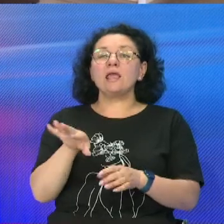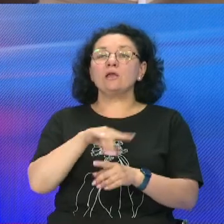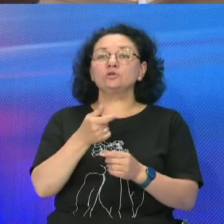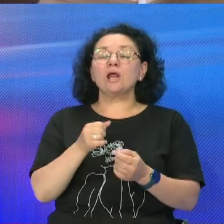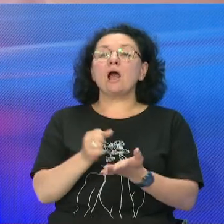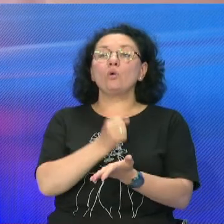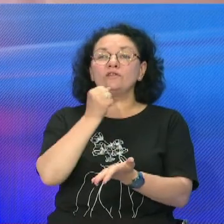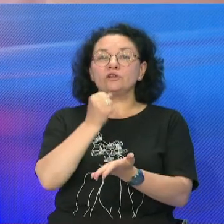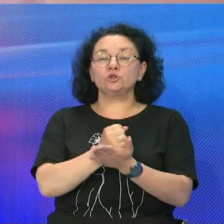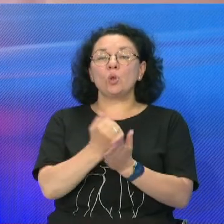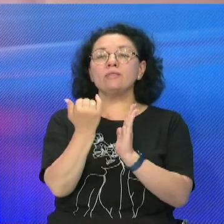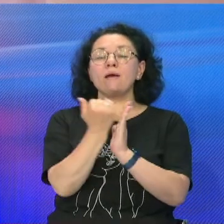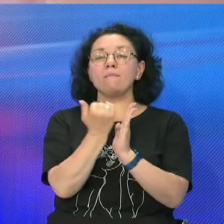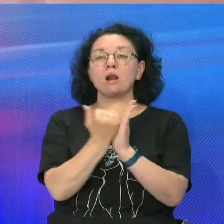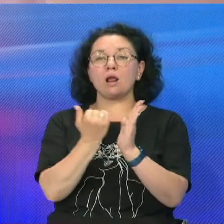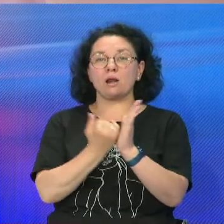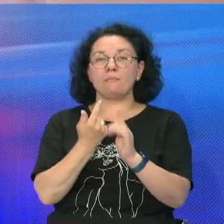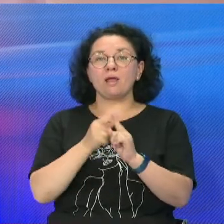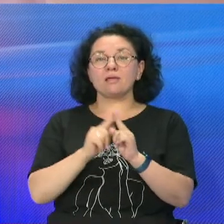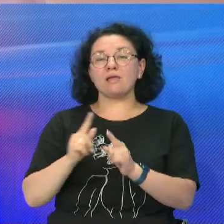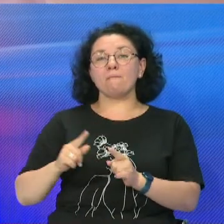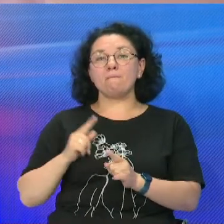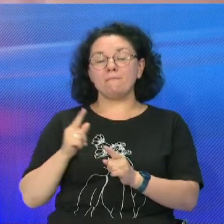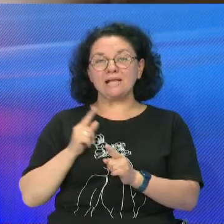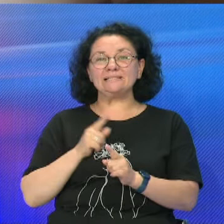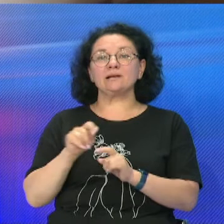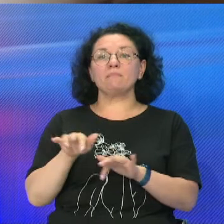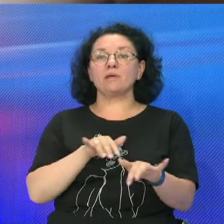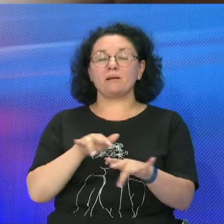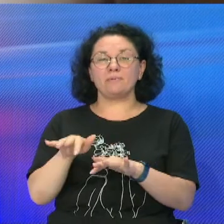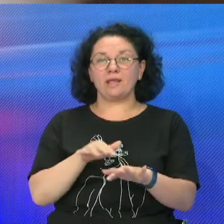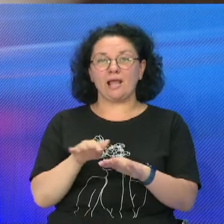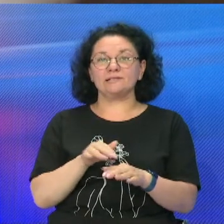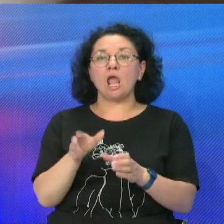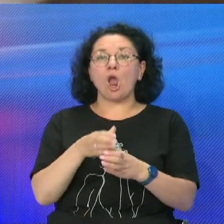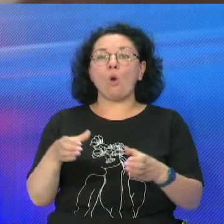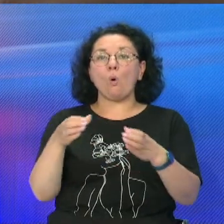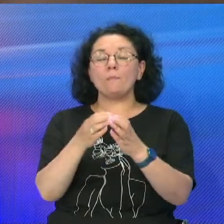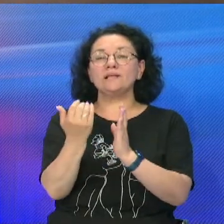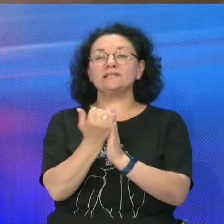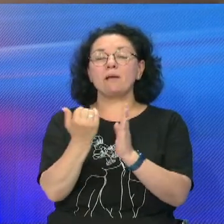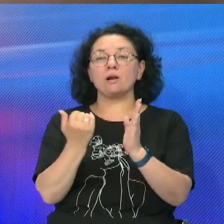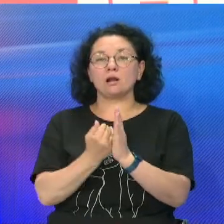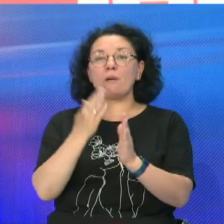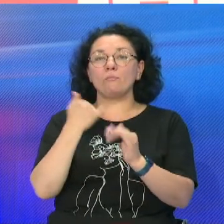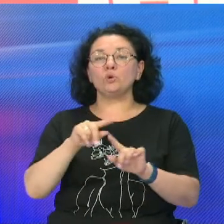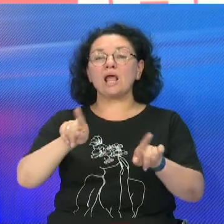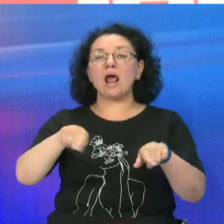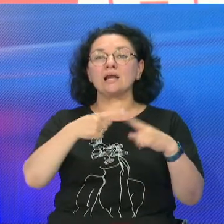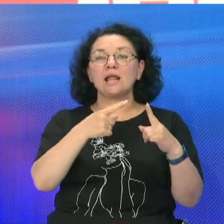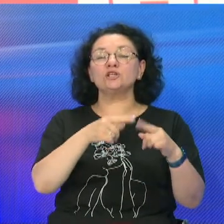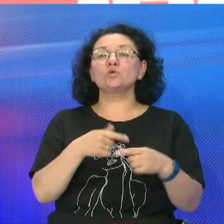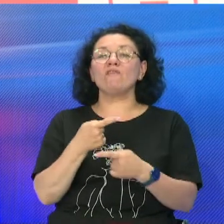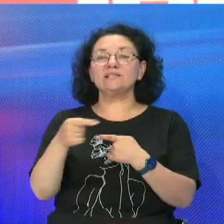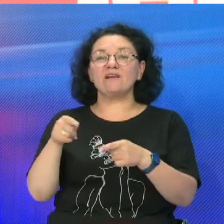программой в их расположении мастер-классы тренинги и от победные курсы комплекс на программу районе буде реализовываться планомерная